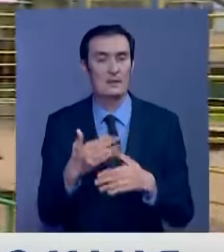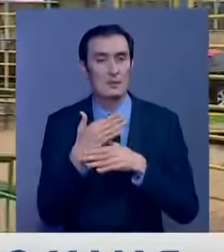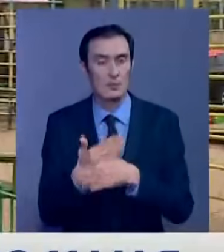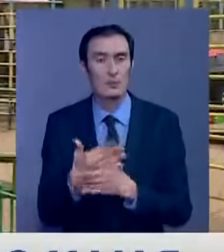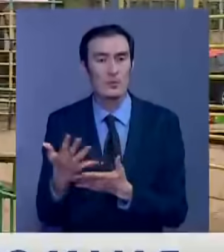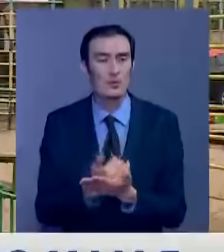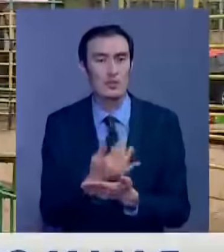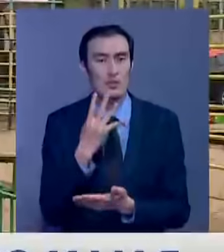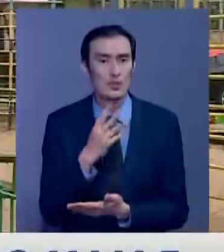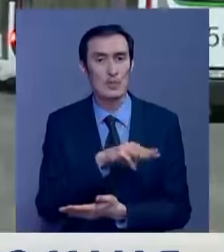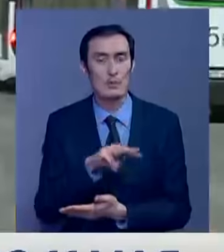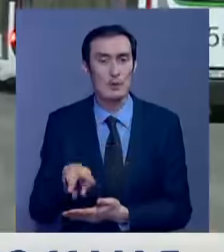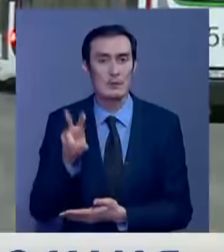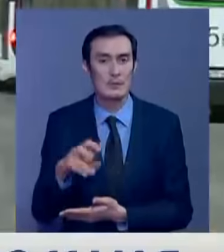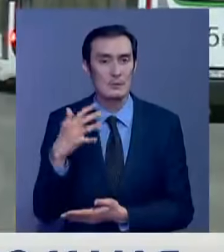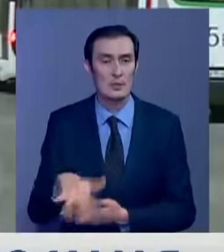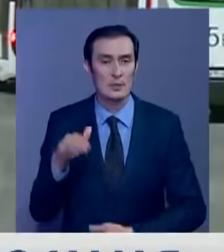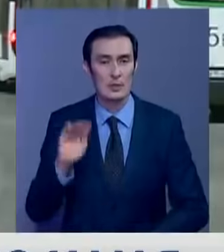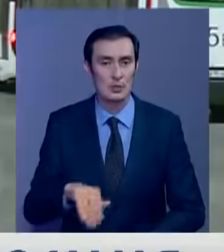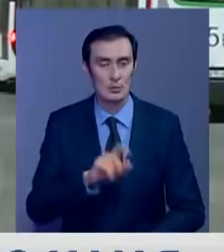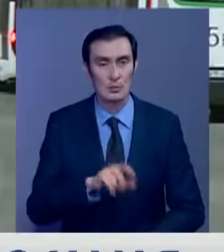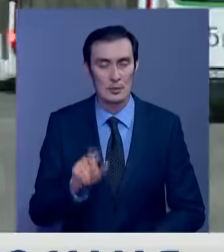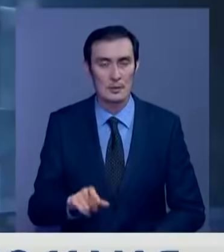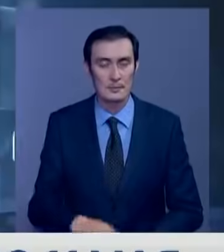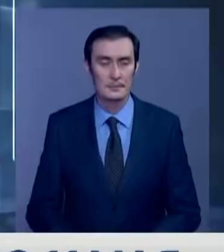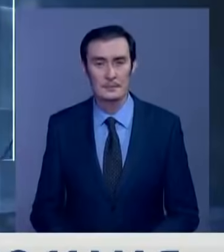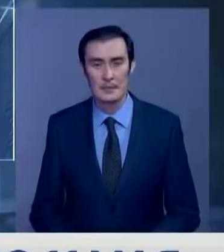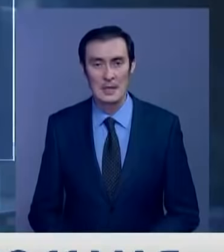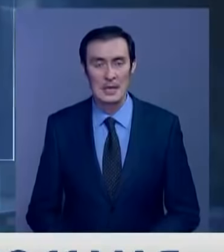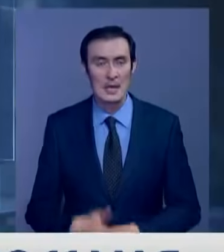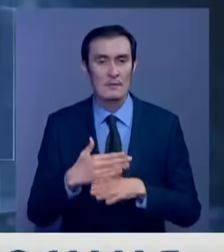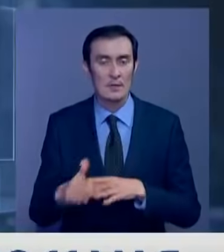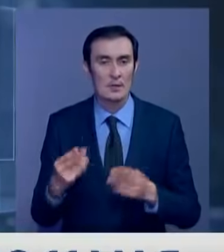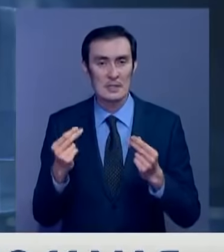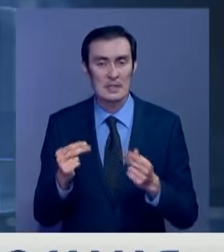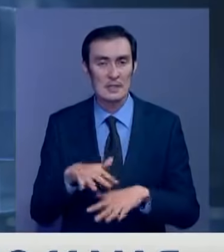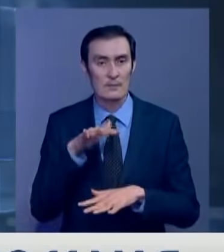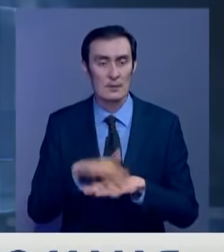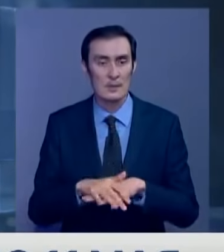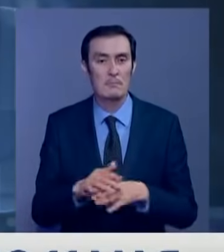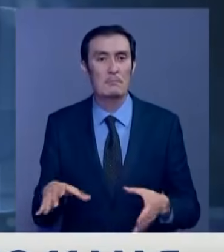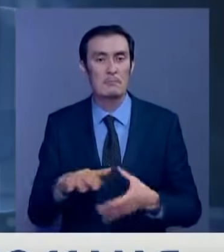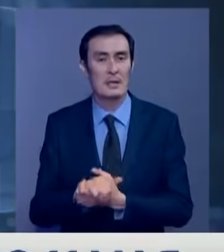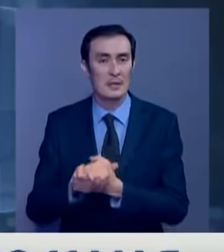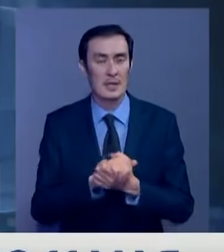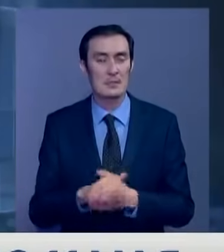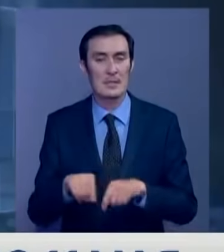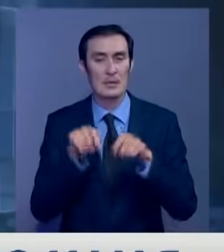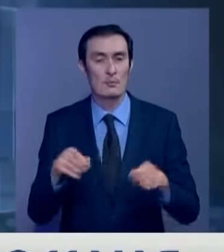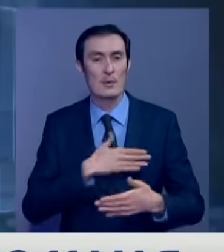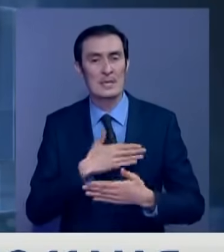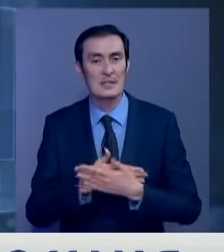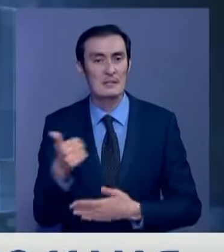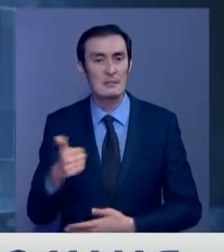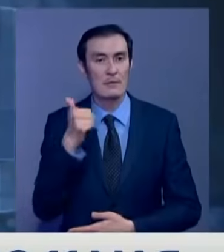уже получили 4 миллиона 250 тысяч казахстанцев. Выделяются средства из фонда «Быргем», созданного по